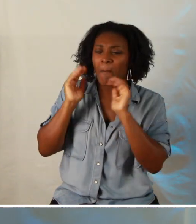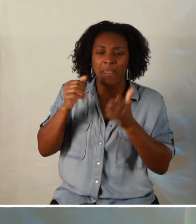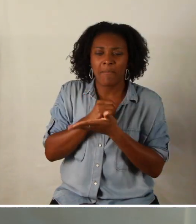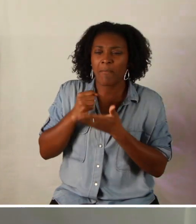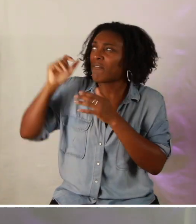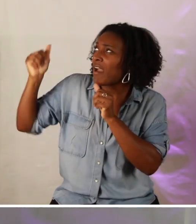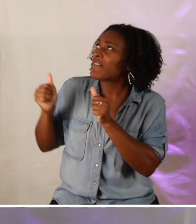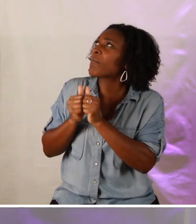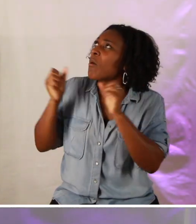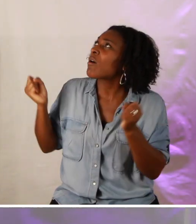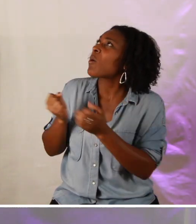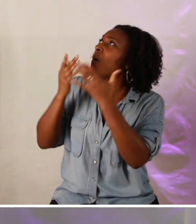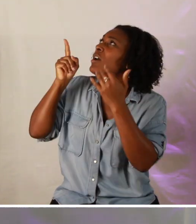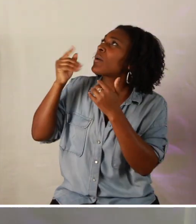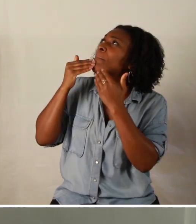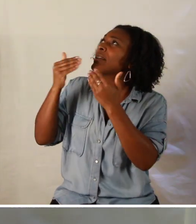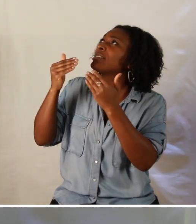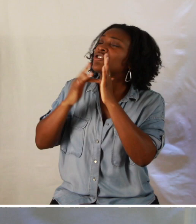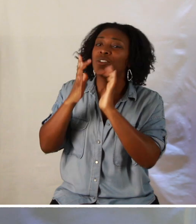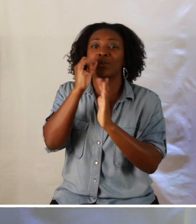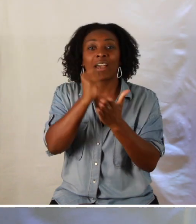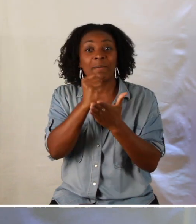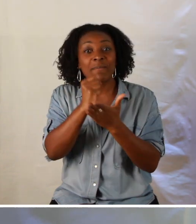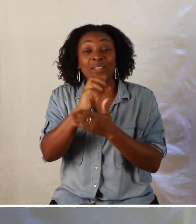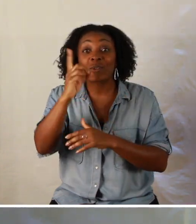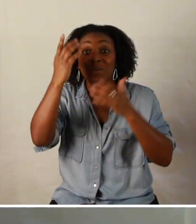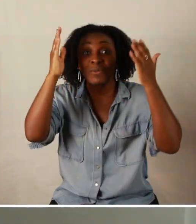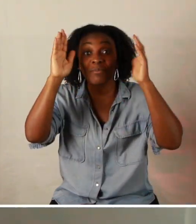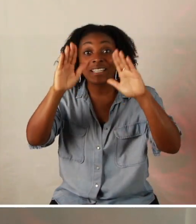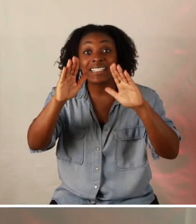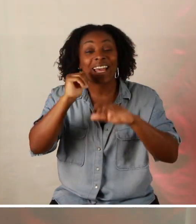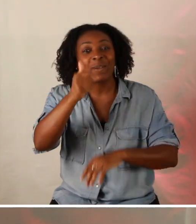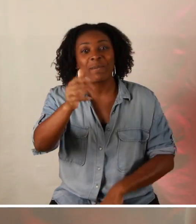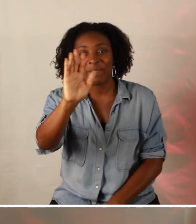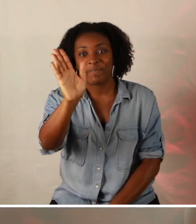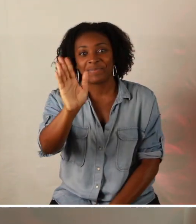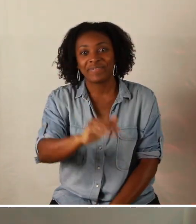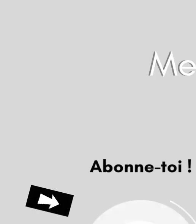Alors, gloire à toi. Merci, Jésus. Amen. Que Dieu vous bénisse. On se retrouve demain.